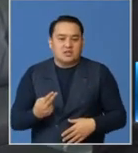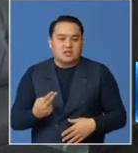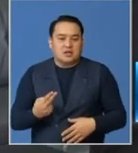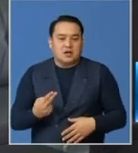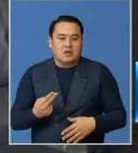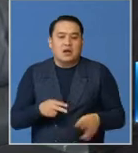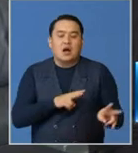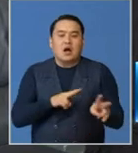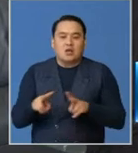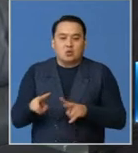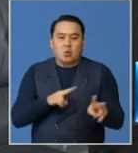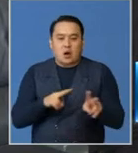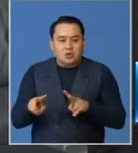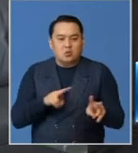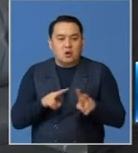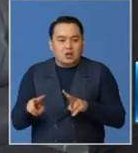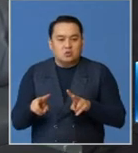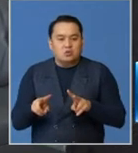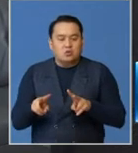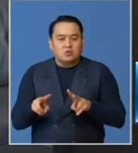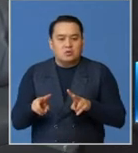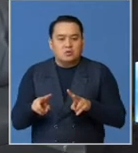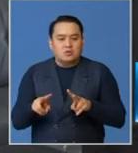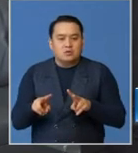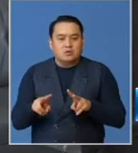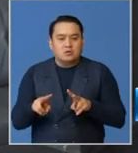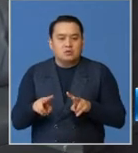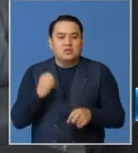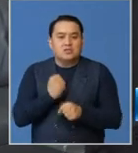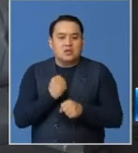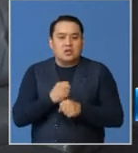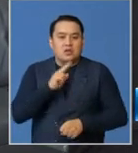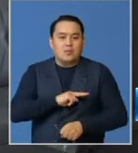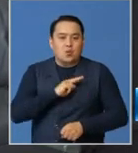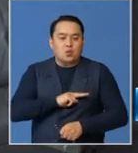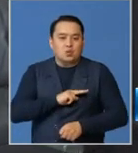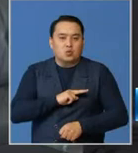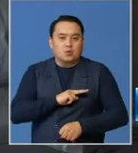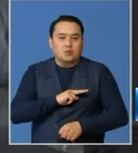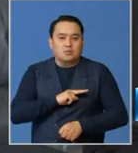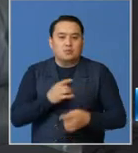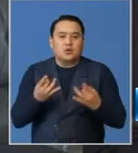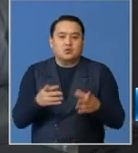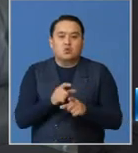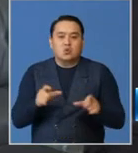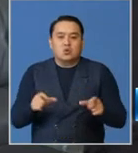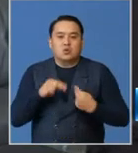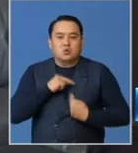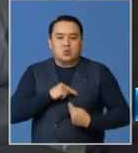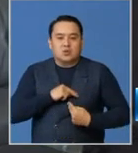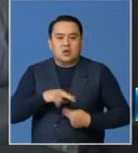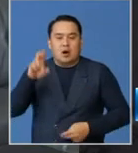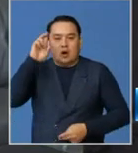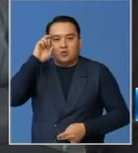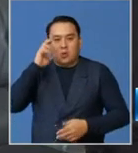Это контроль, еще раз контроль, и сделать работу обыкновенных людей, трудящихся и